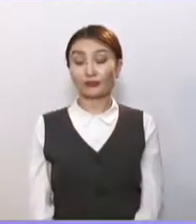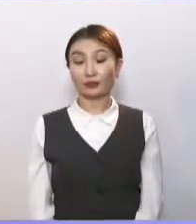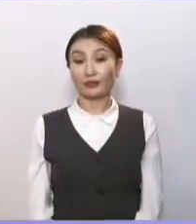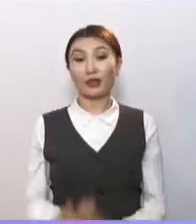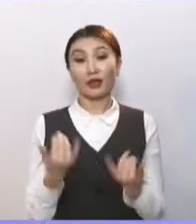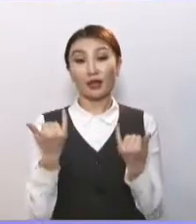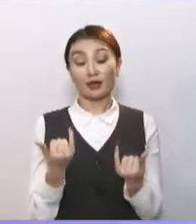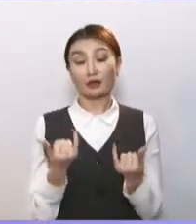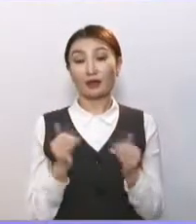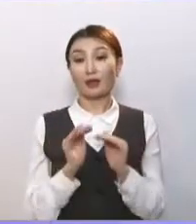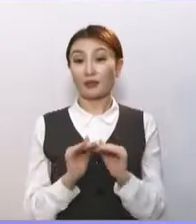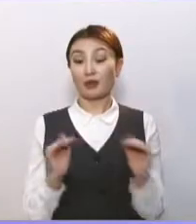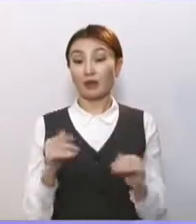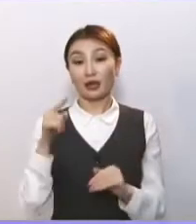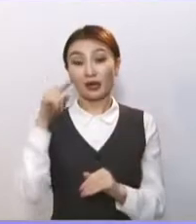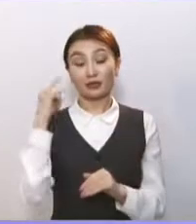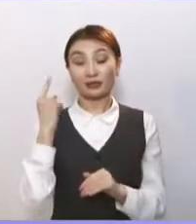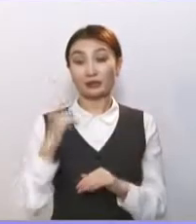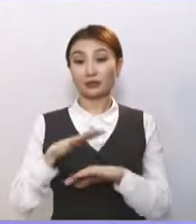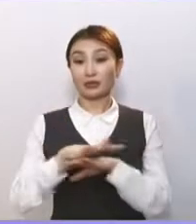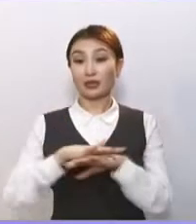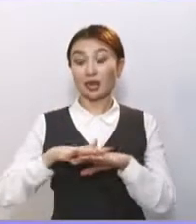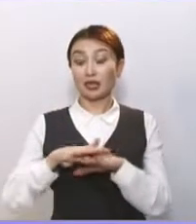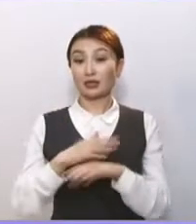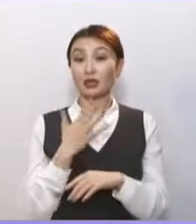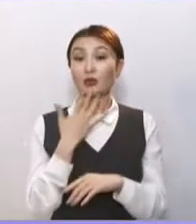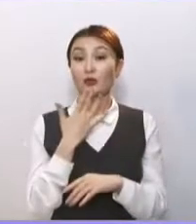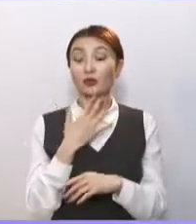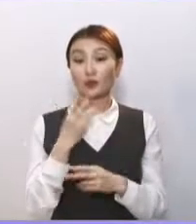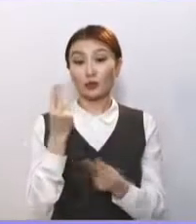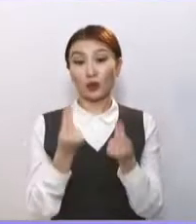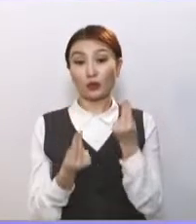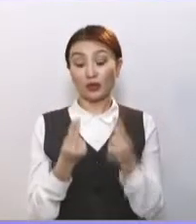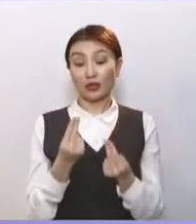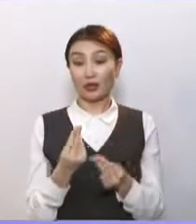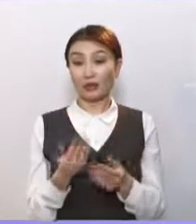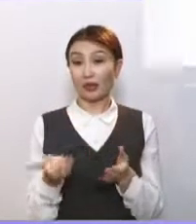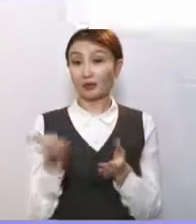Эми балдар, кыргыз элинин улуттук оюндары менен таанышалы.